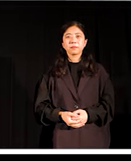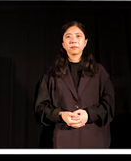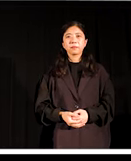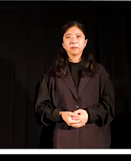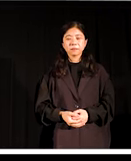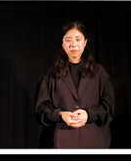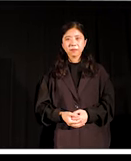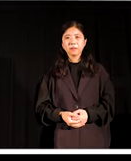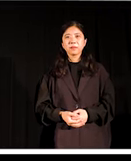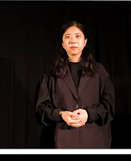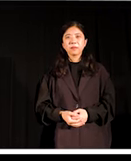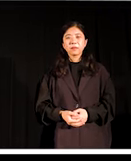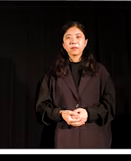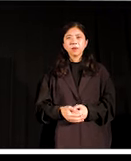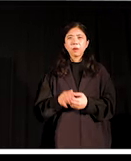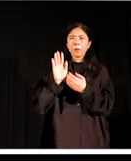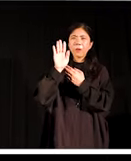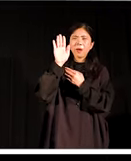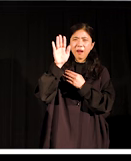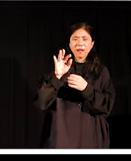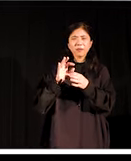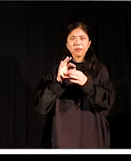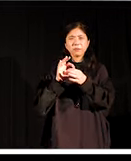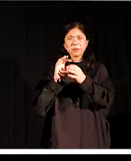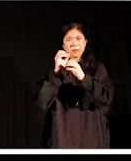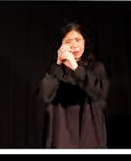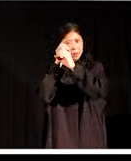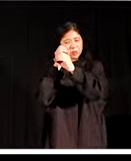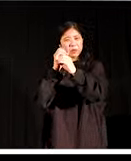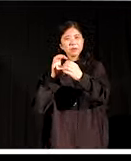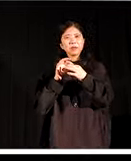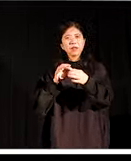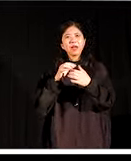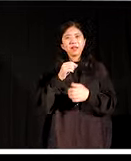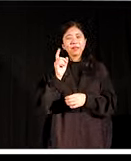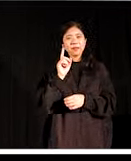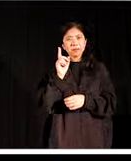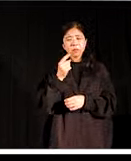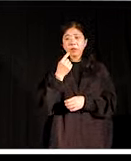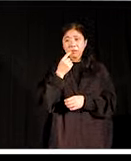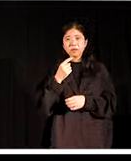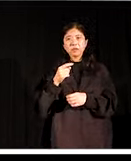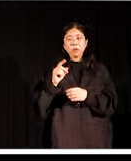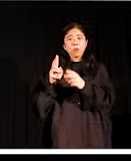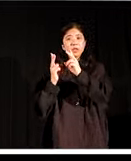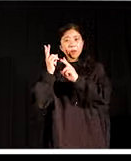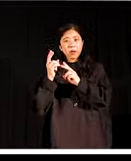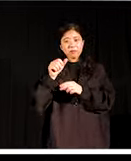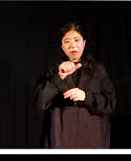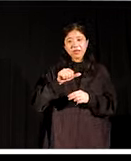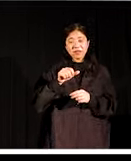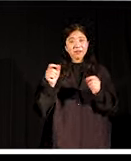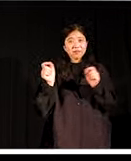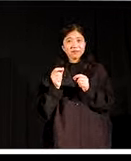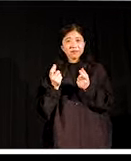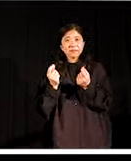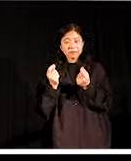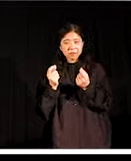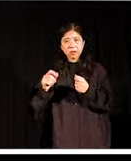最後ですねあの今後の展望と伝えたいことということでま沖縄県ってすごくやっぱアジアと近いんですね沖縄から見ると本当に